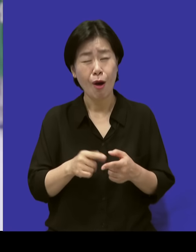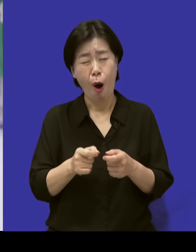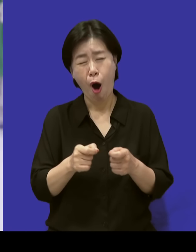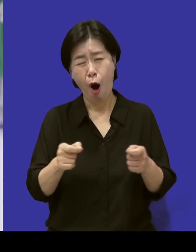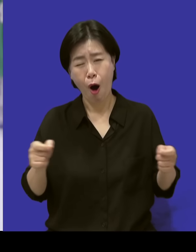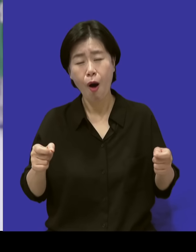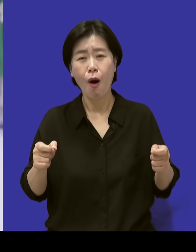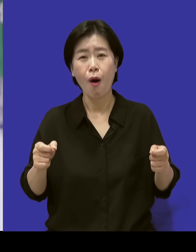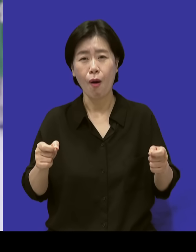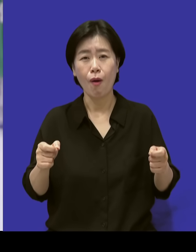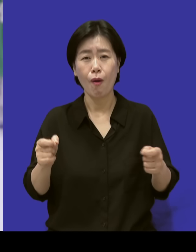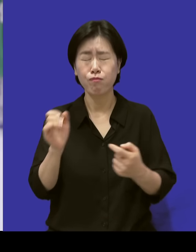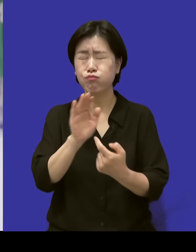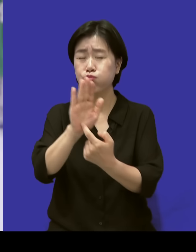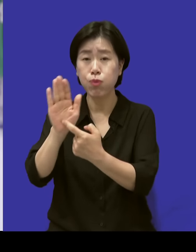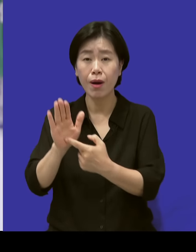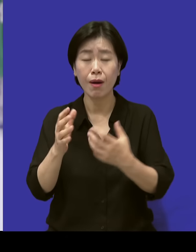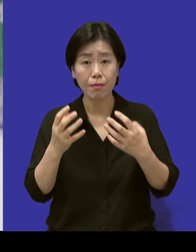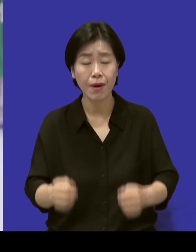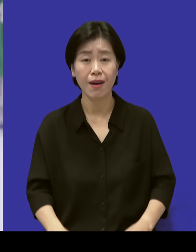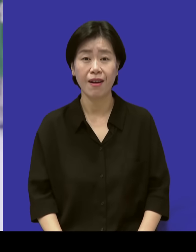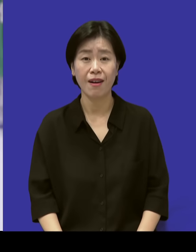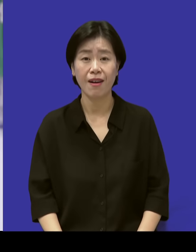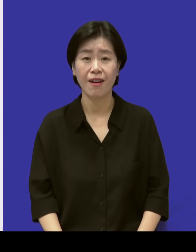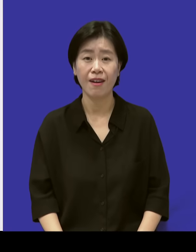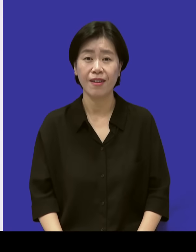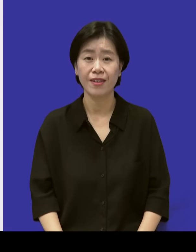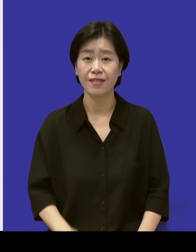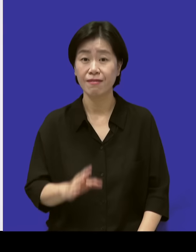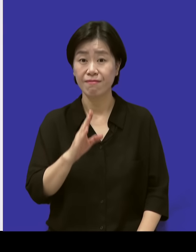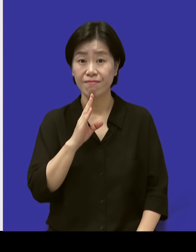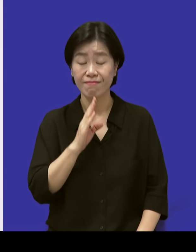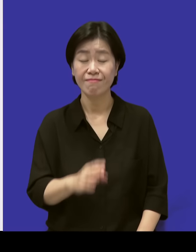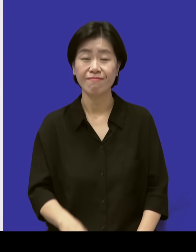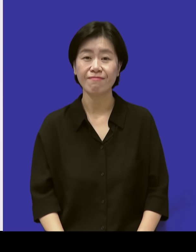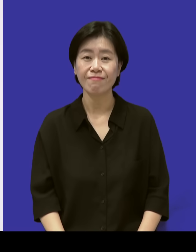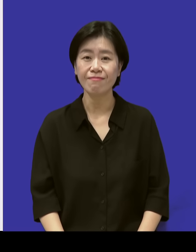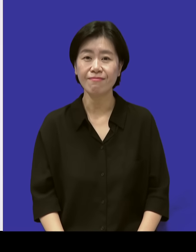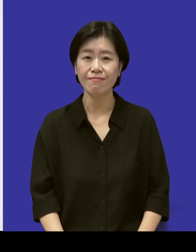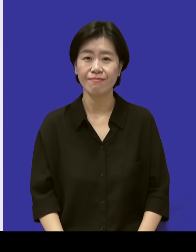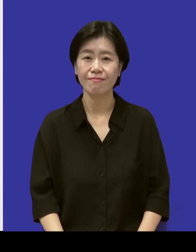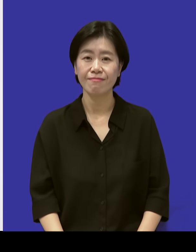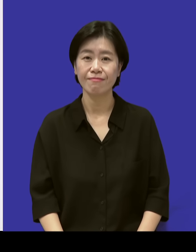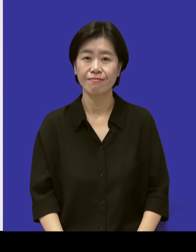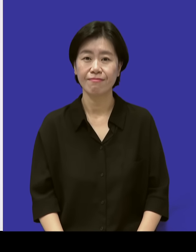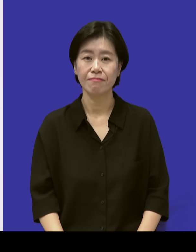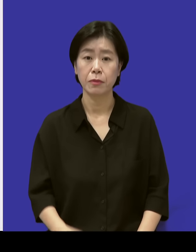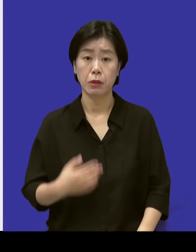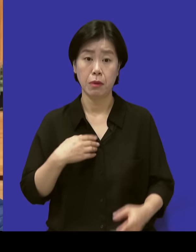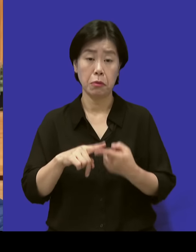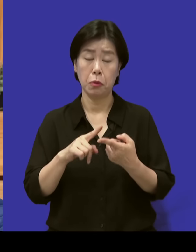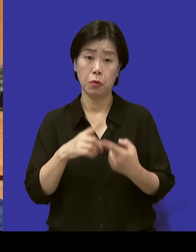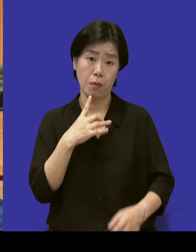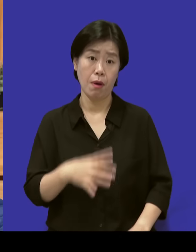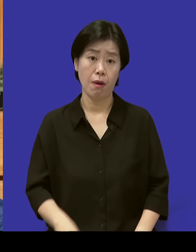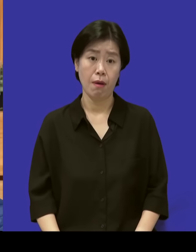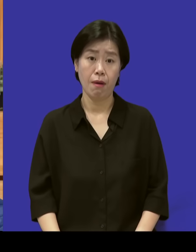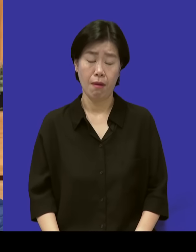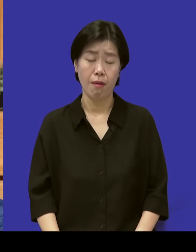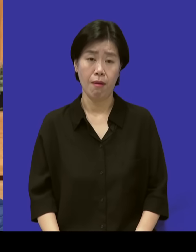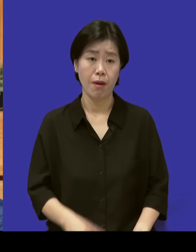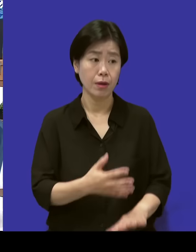다 통편집 되게 예, 상당히 많았는데 예. 몇 경기가 안 나왔거든요. 네네. 근데 그 중에 이제 거의 풀 버전으로